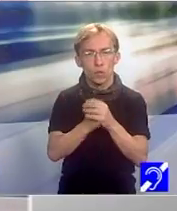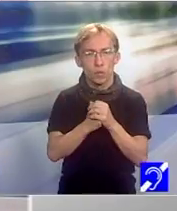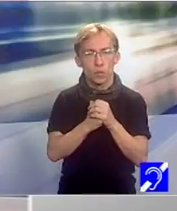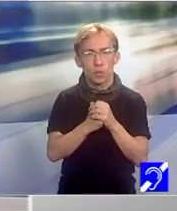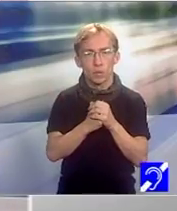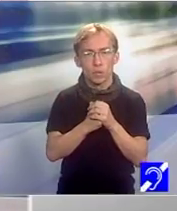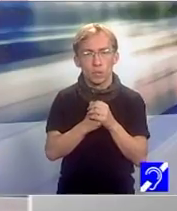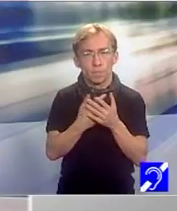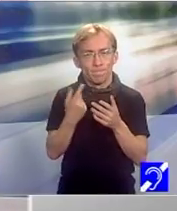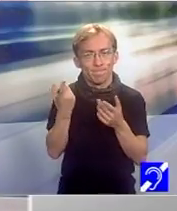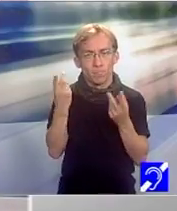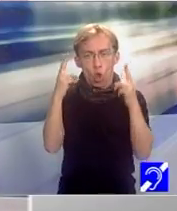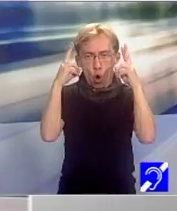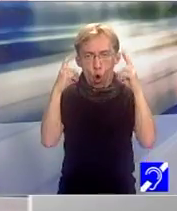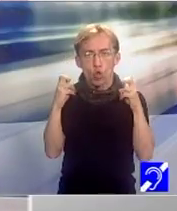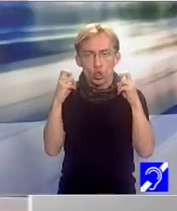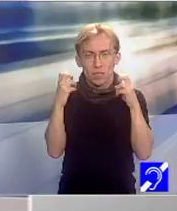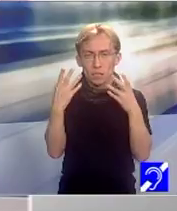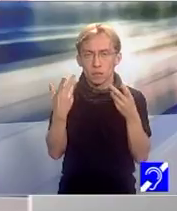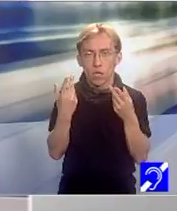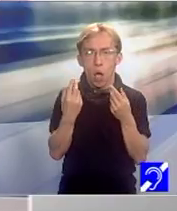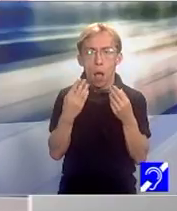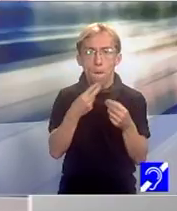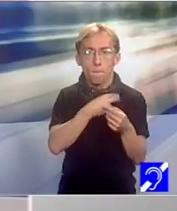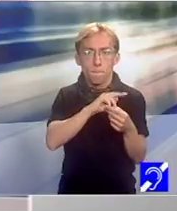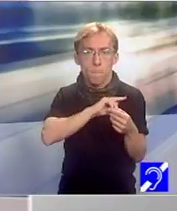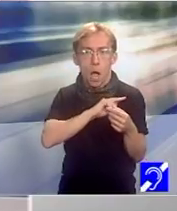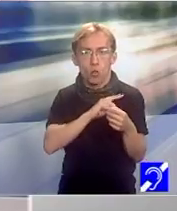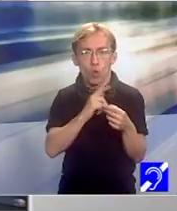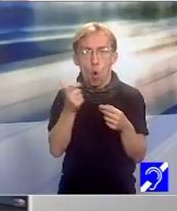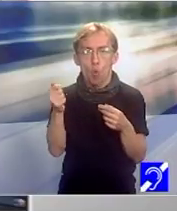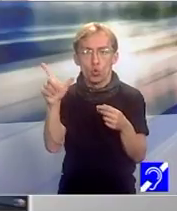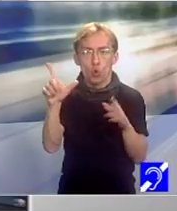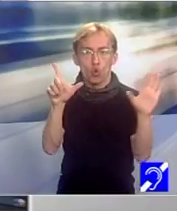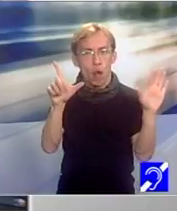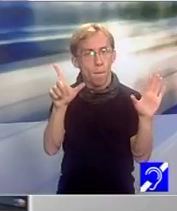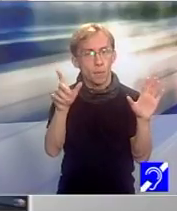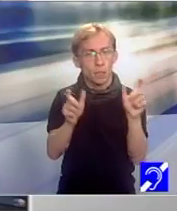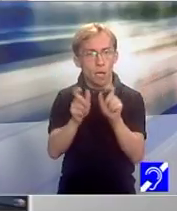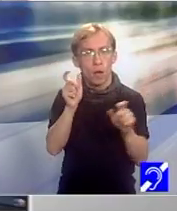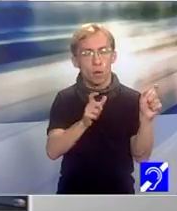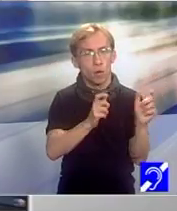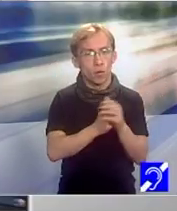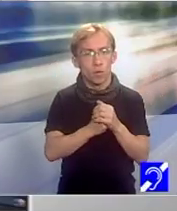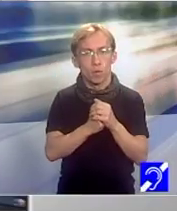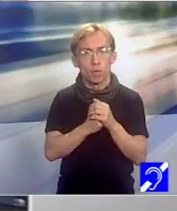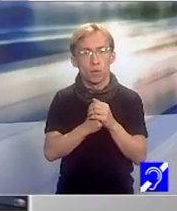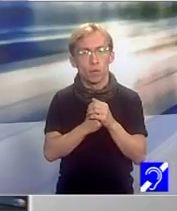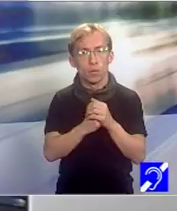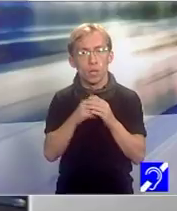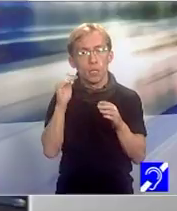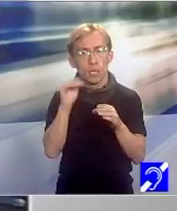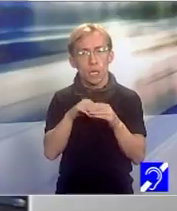absolut inconștientă a spus, a trimis la moarte 126 de oameni. Autorizația de nevoi speciale e o struță comilă, nu există decât în